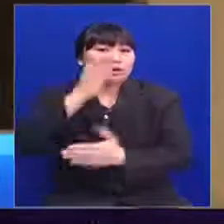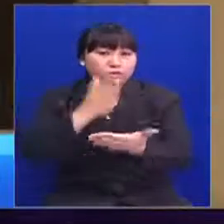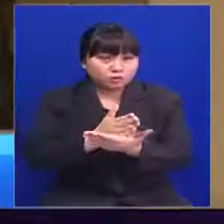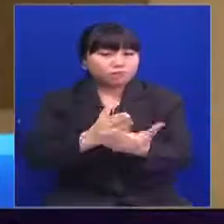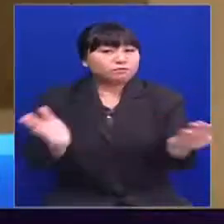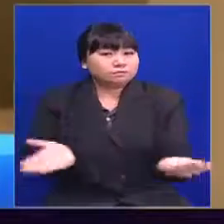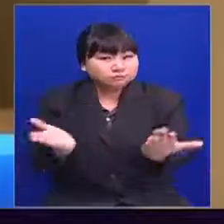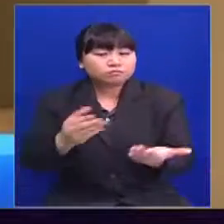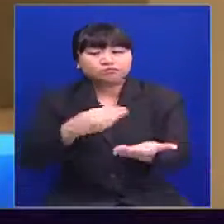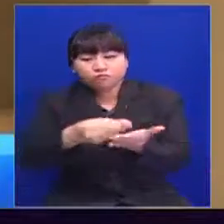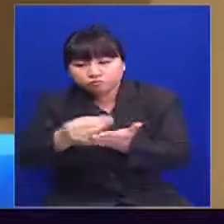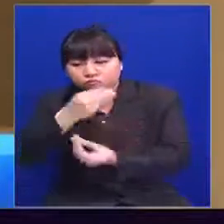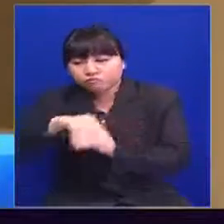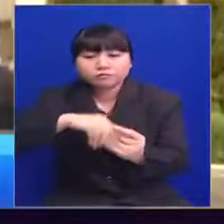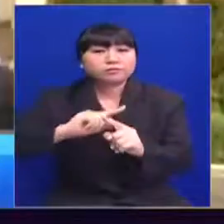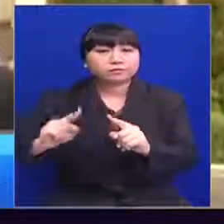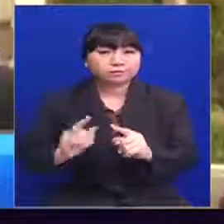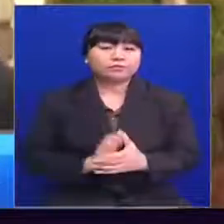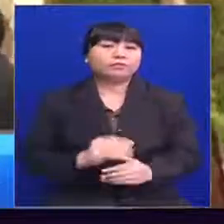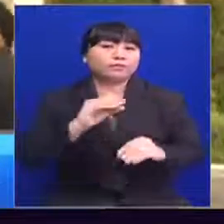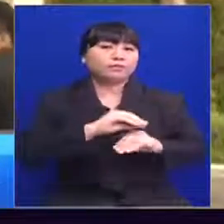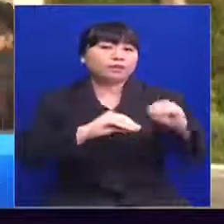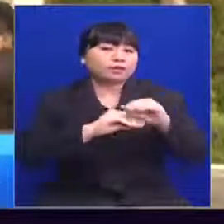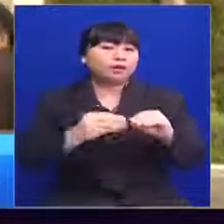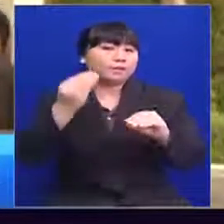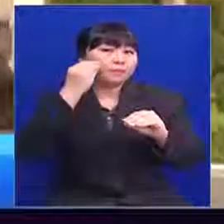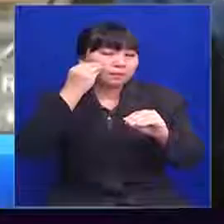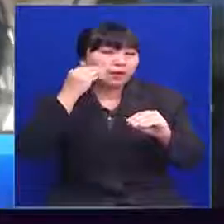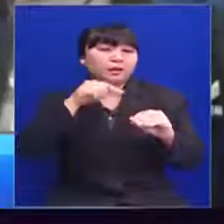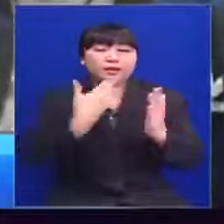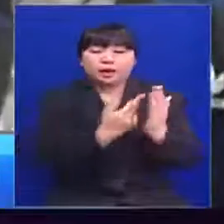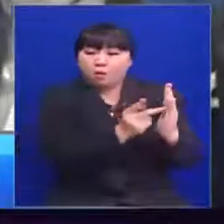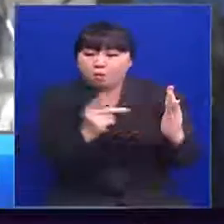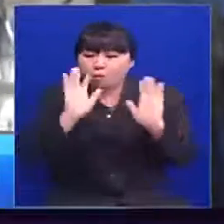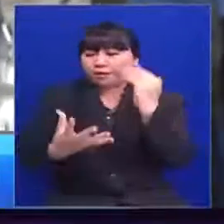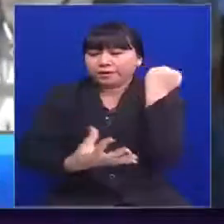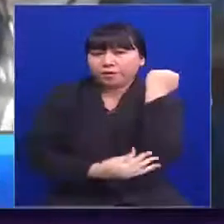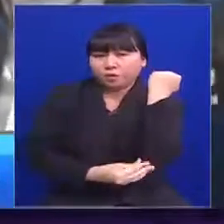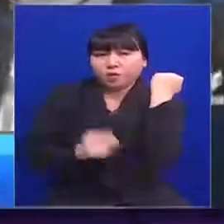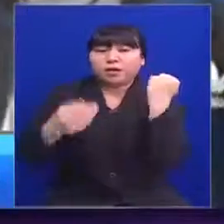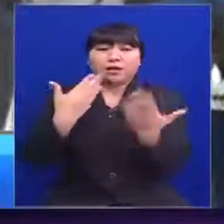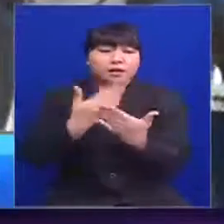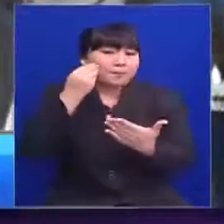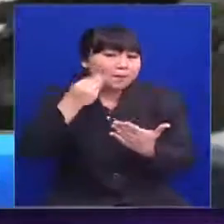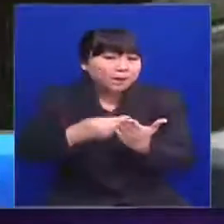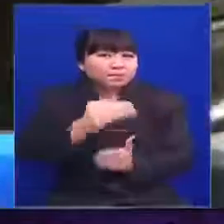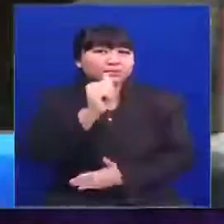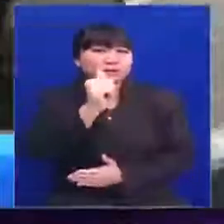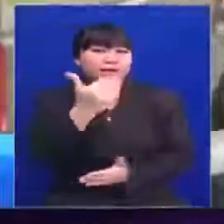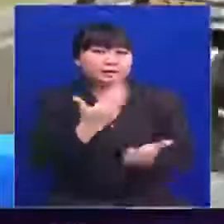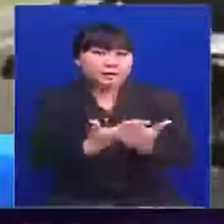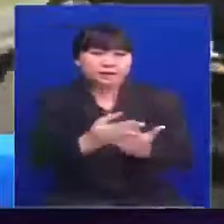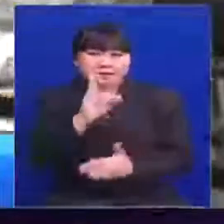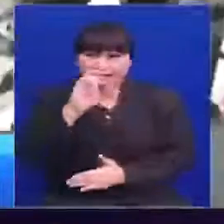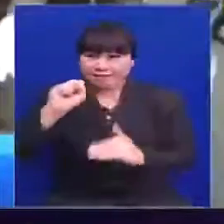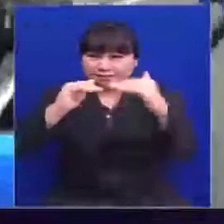การกระตุ้นการบริโภคค่ะโครงการบ้านประชารัฐเป็นการปล่อยกู้ให้ผู้มีรายได้น้อยให้มีที่อยู่อาศัยได้ในราคาไม่เกิน